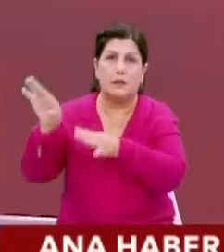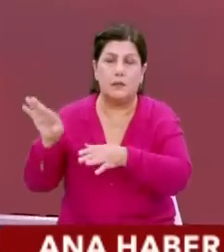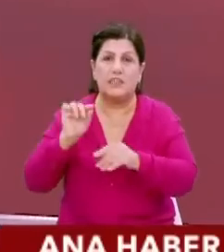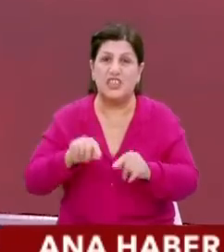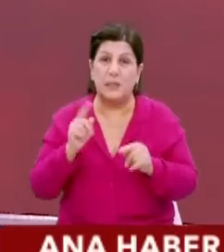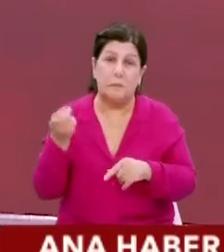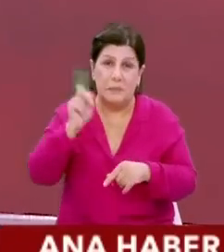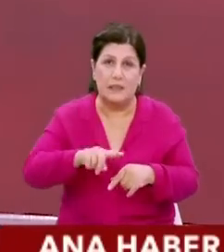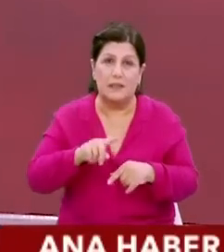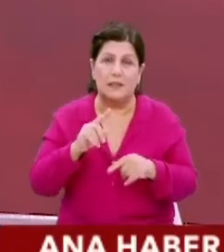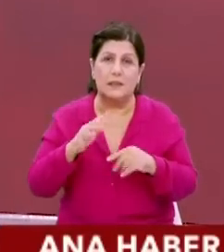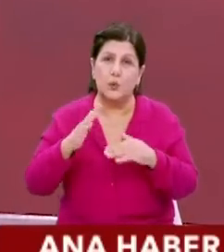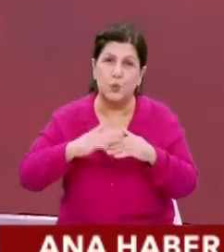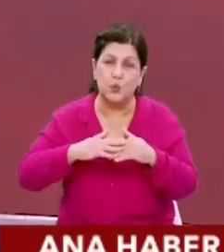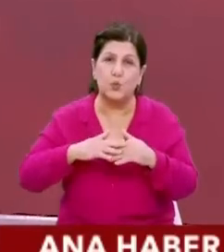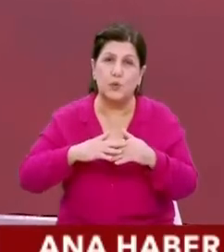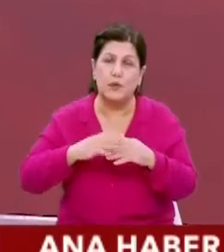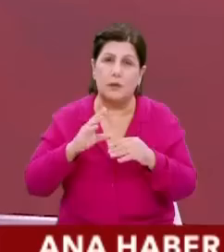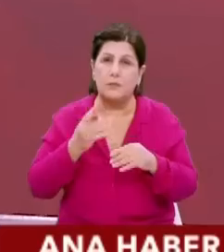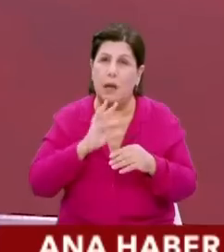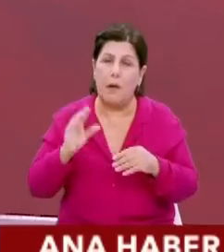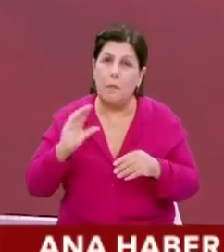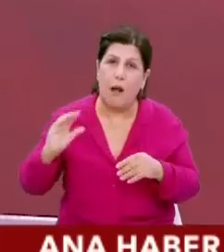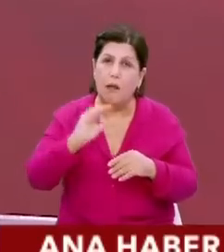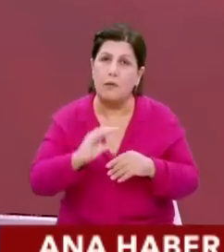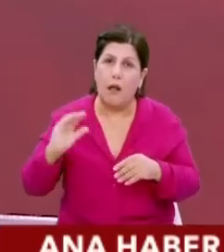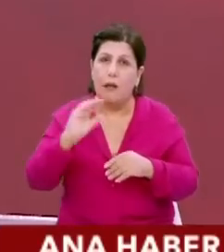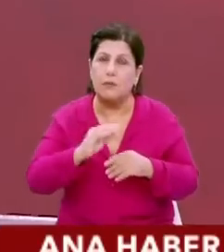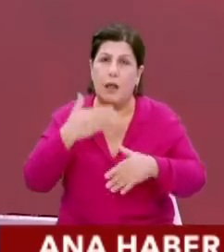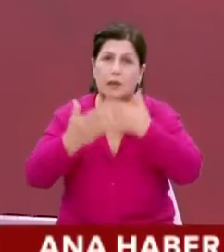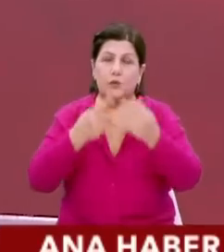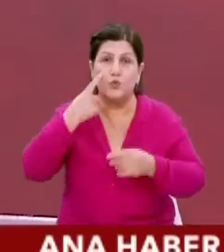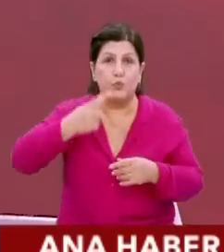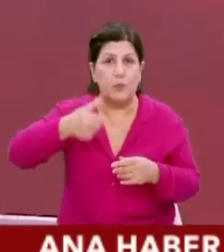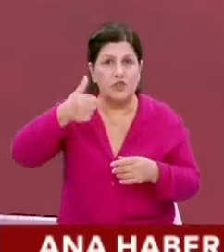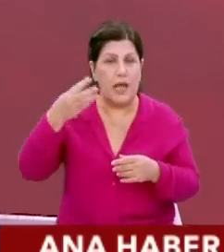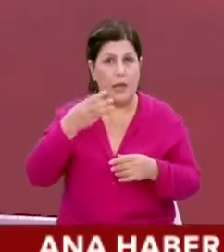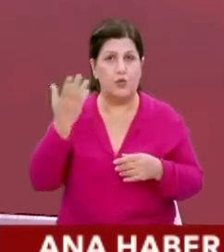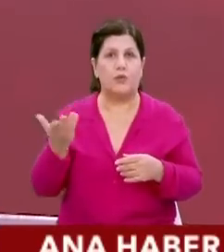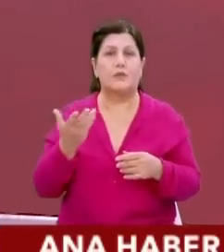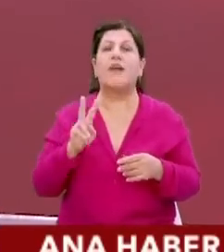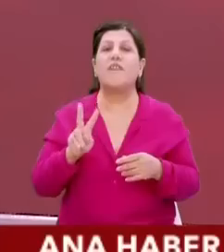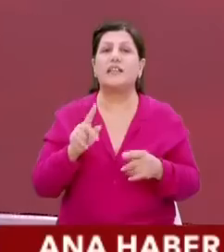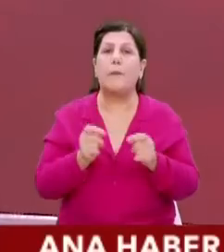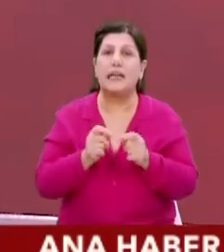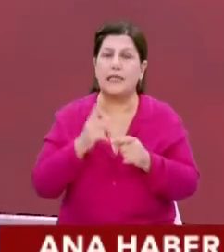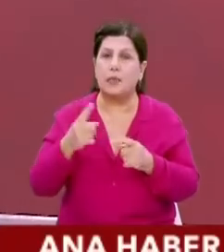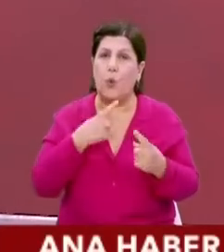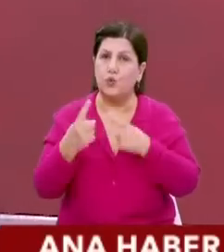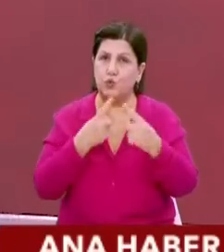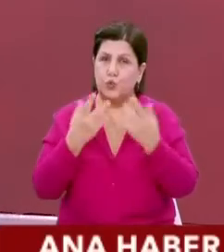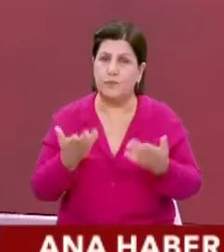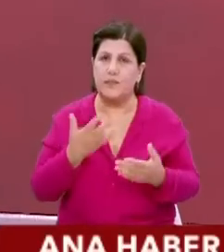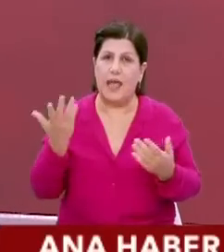bir kere daha üstünden Kalın kalın geçeceğiz hem de Cumhurbaşkanı Erdoğan ve Vedat Bilgin'in sözleriyle